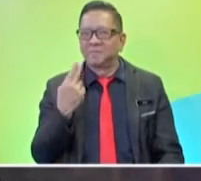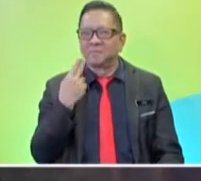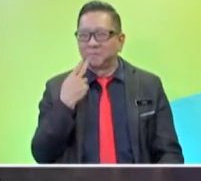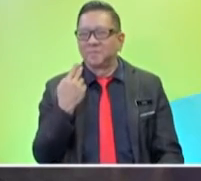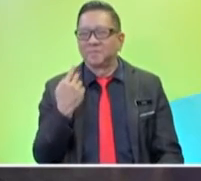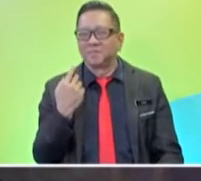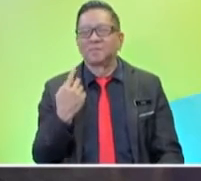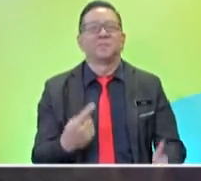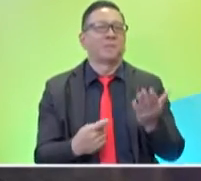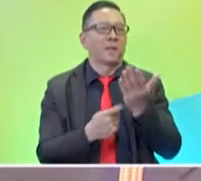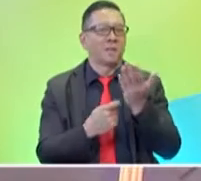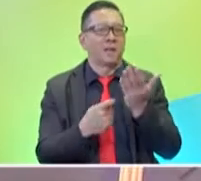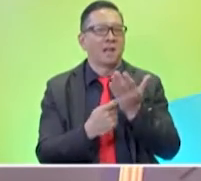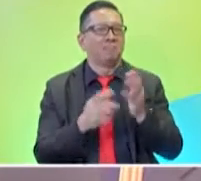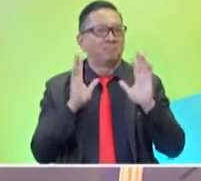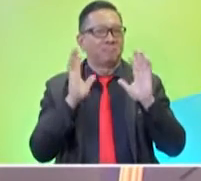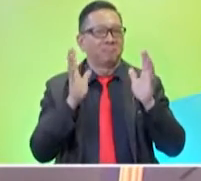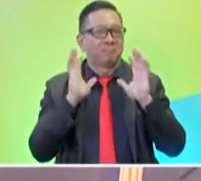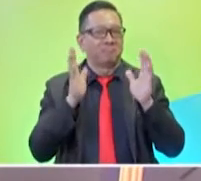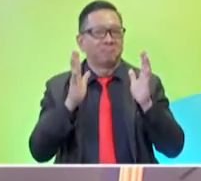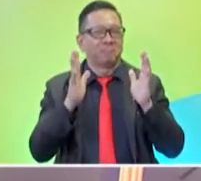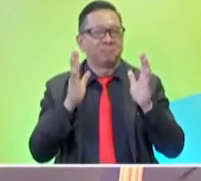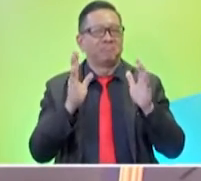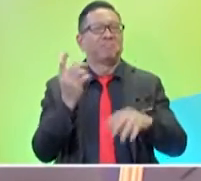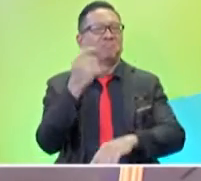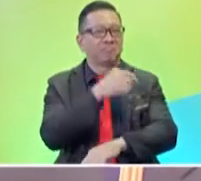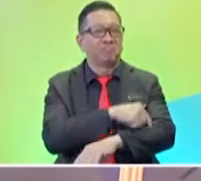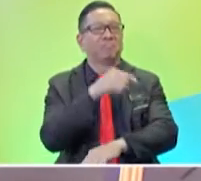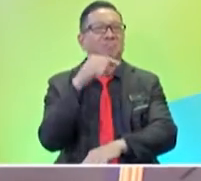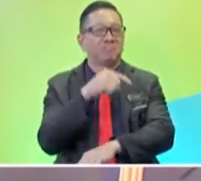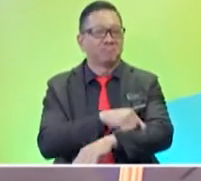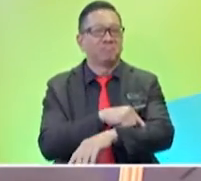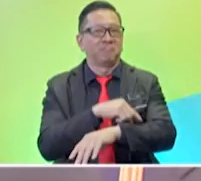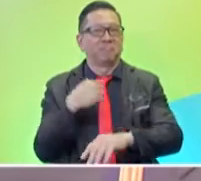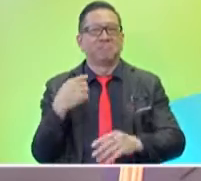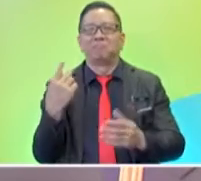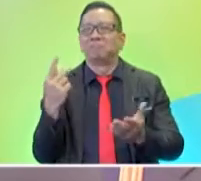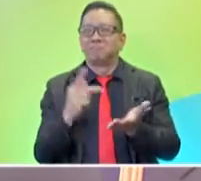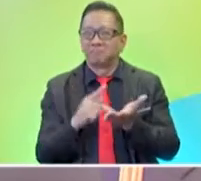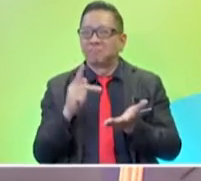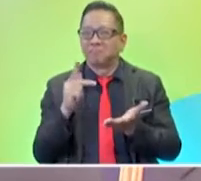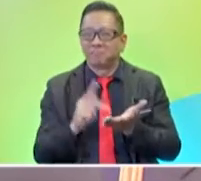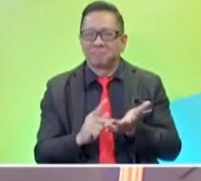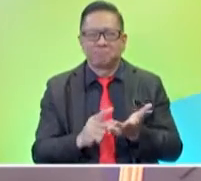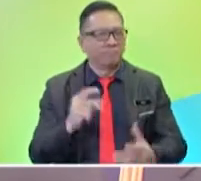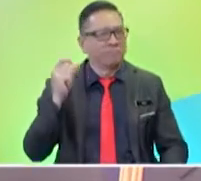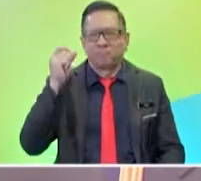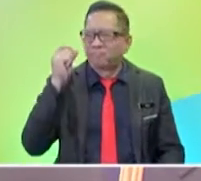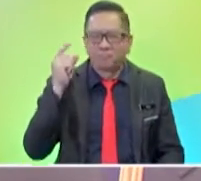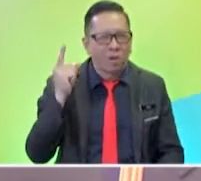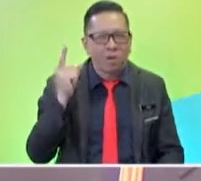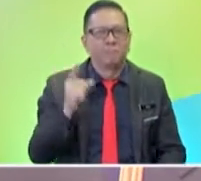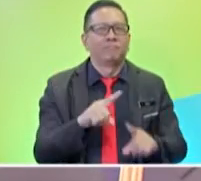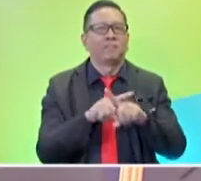Mira, sebenarnya Mira, dalam perbualan seharian kita, kita bersama Mira kan, kadang-kadang kita pun tidak tahu untuk